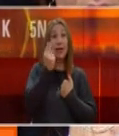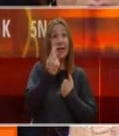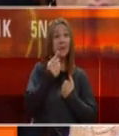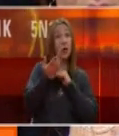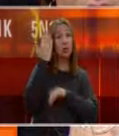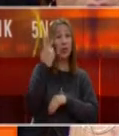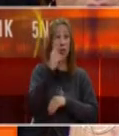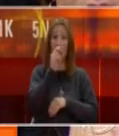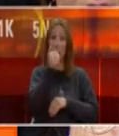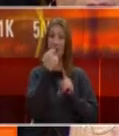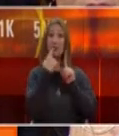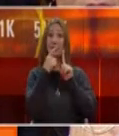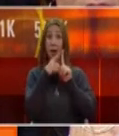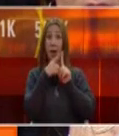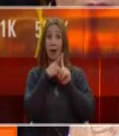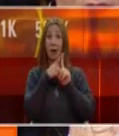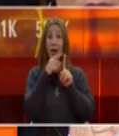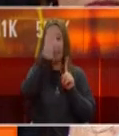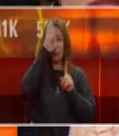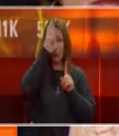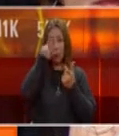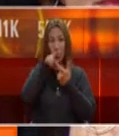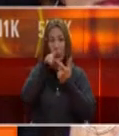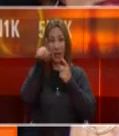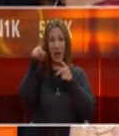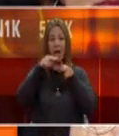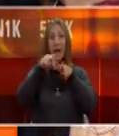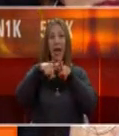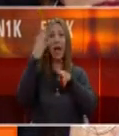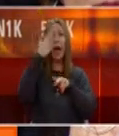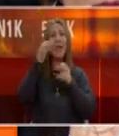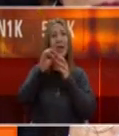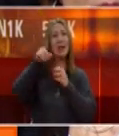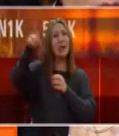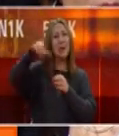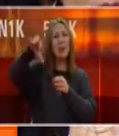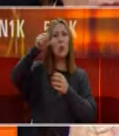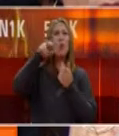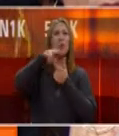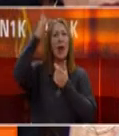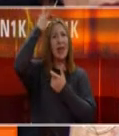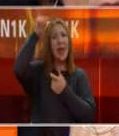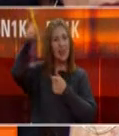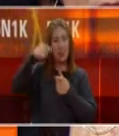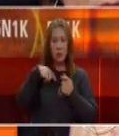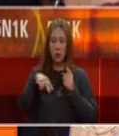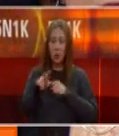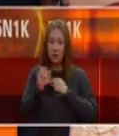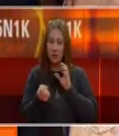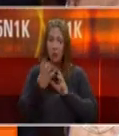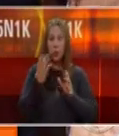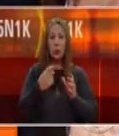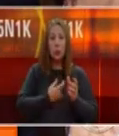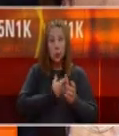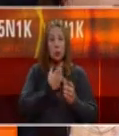önce, 2006 yılında İstanbul Ümraniye Kazım Karaköy Mahallesi'nde bir yola çıktık biz. Umut ile, Sevda